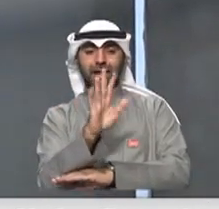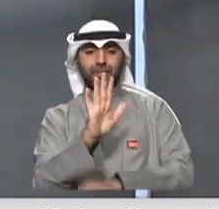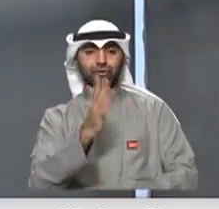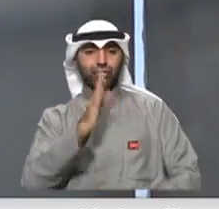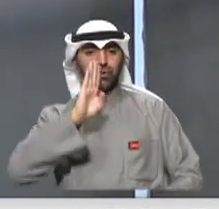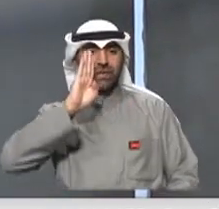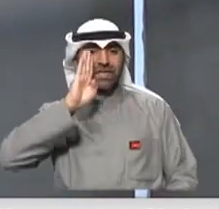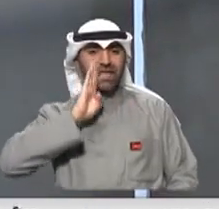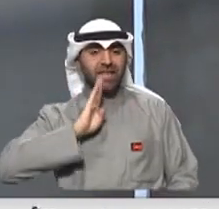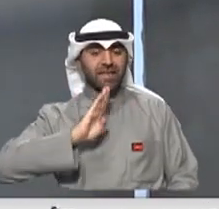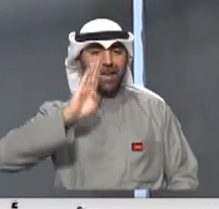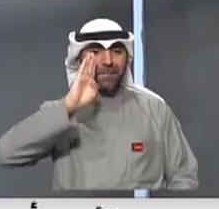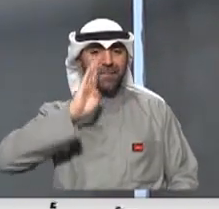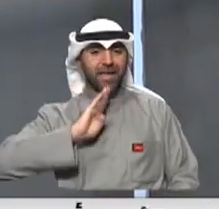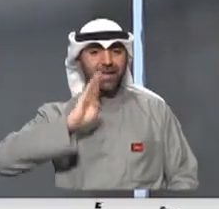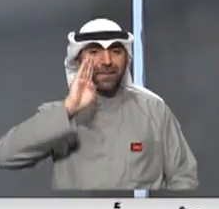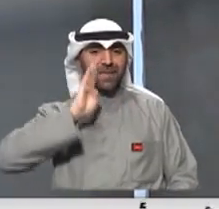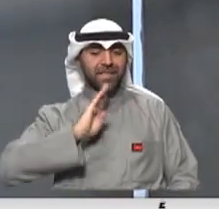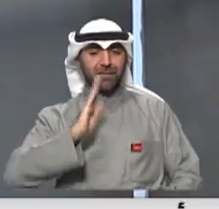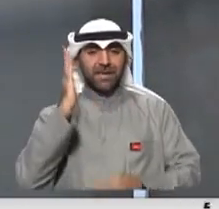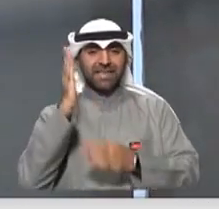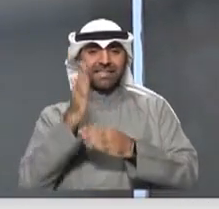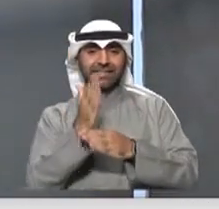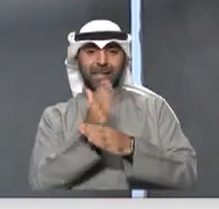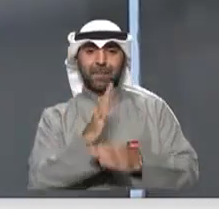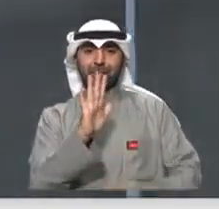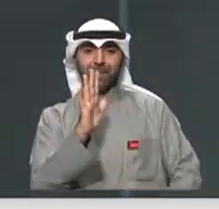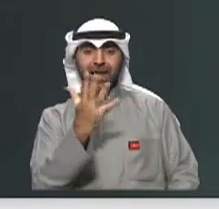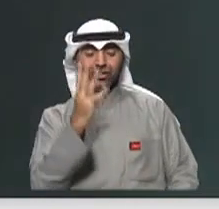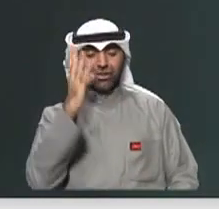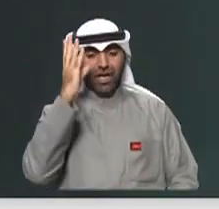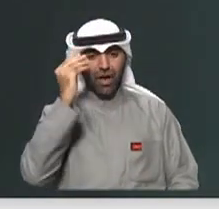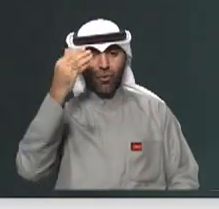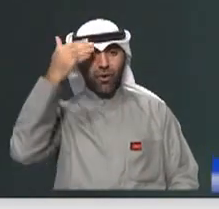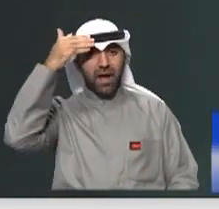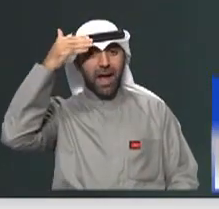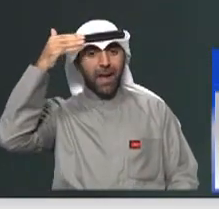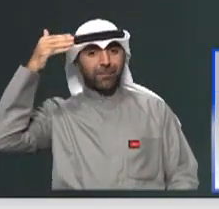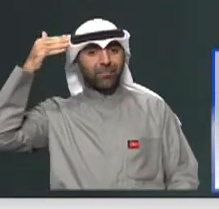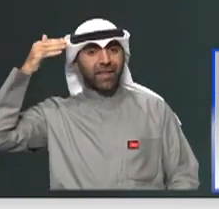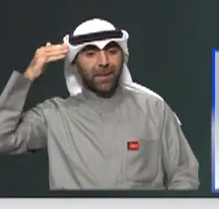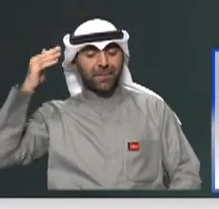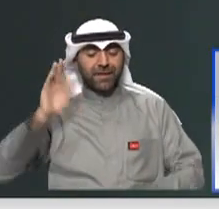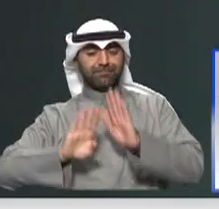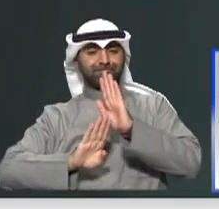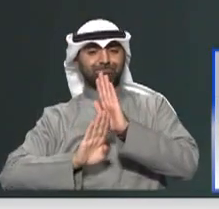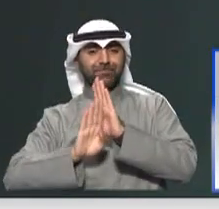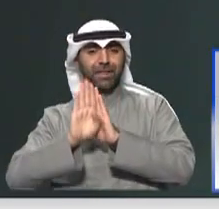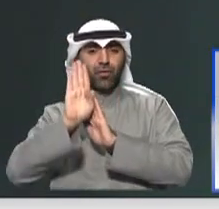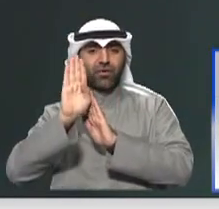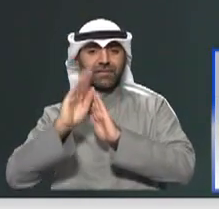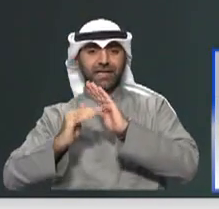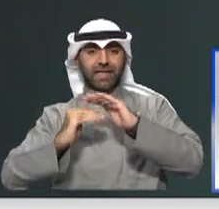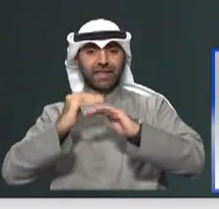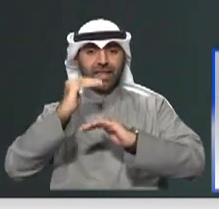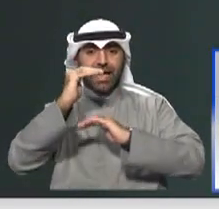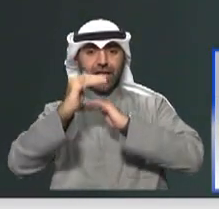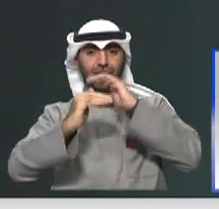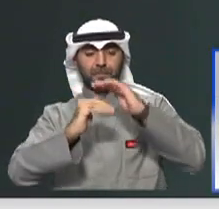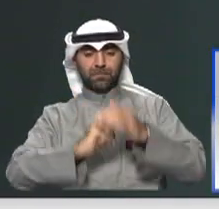الإسلامية. نحتفل اليوم بالذكرى 40 لافتتاح هذه المنارة الثقافية دار الآثار